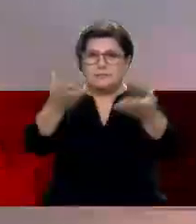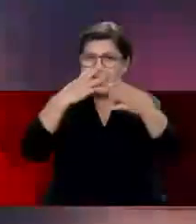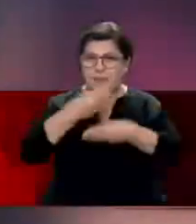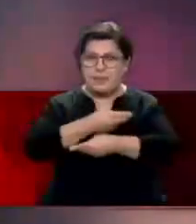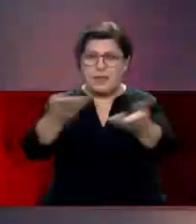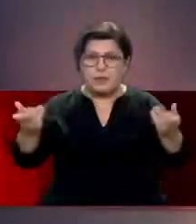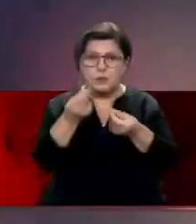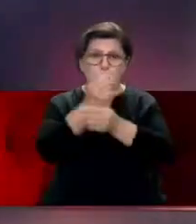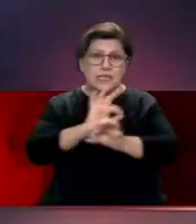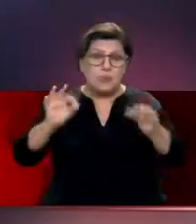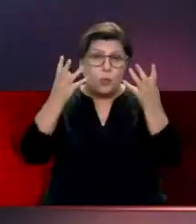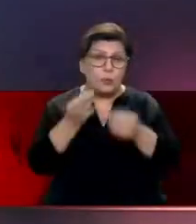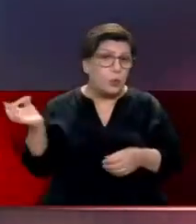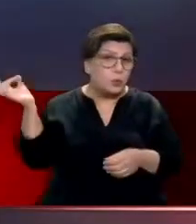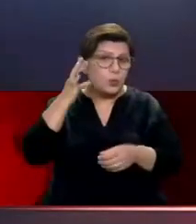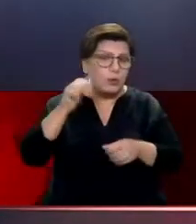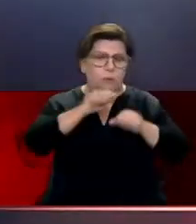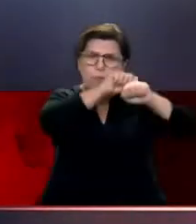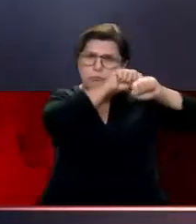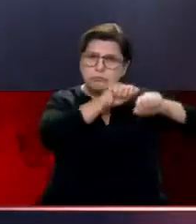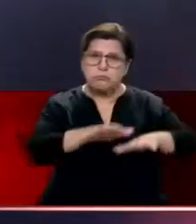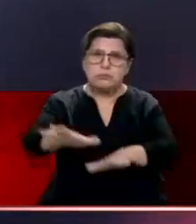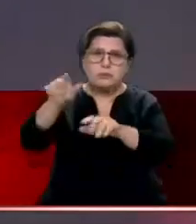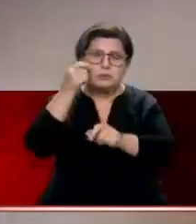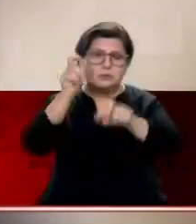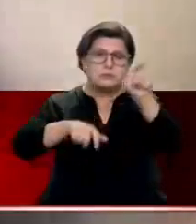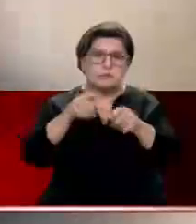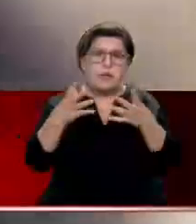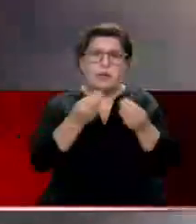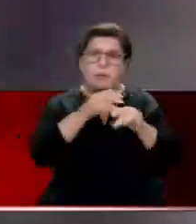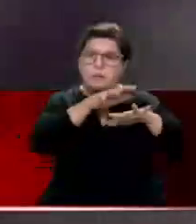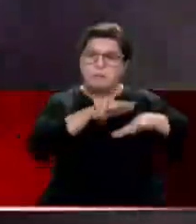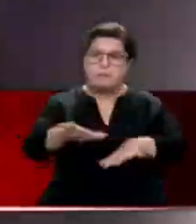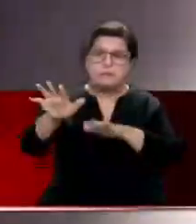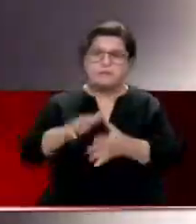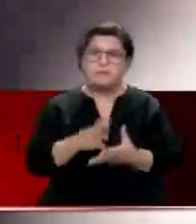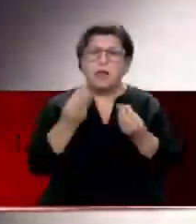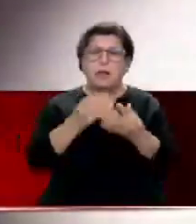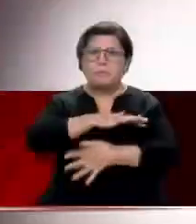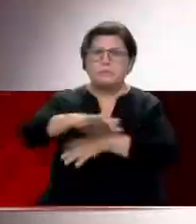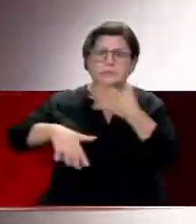Ücretsiz olduğunu duyan akın etti, bir süre sonra ise o kalabalık izdihama neden oldu.